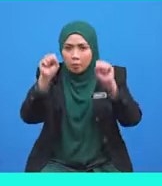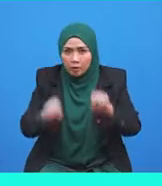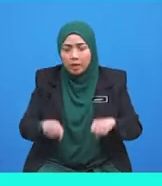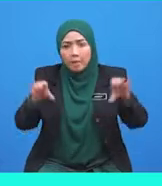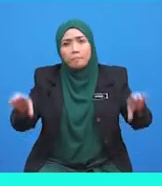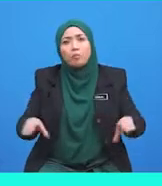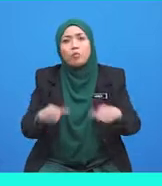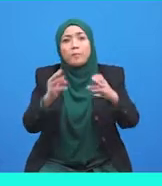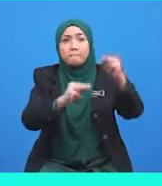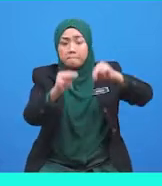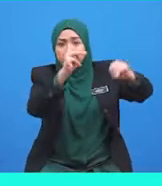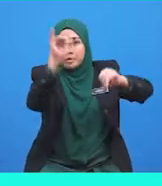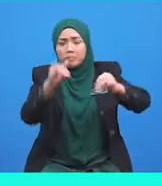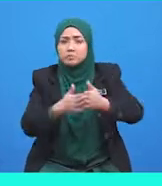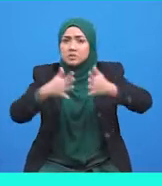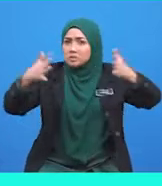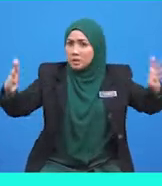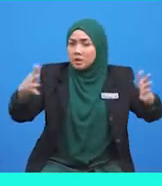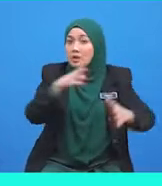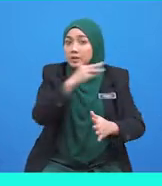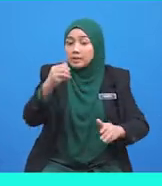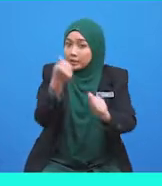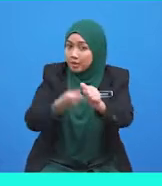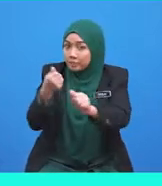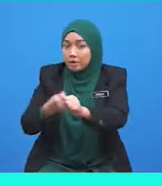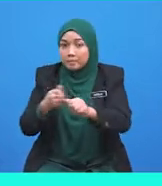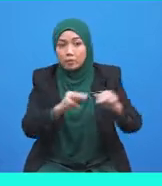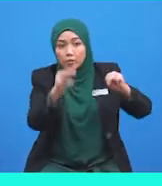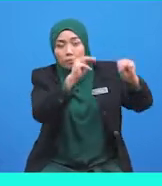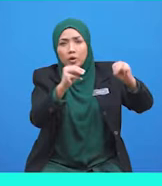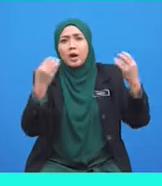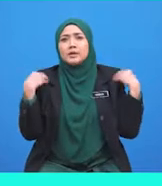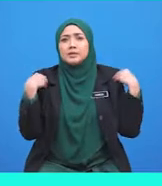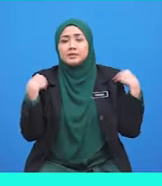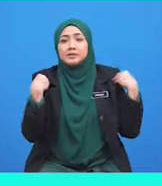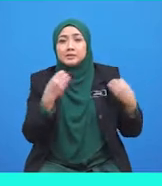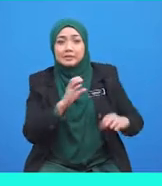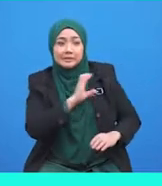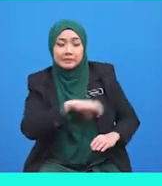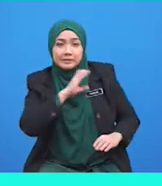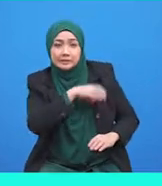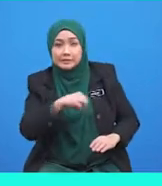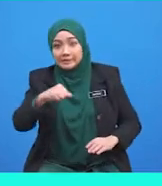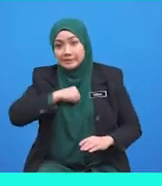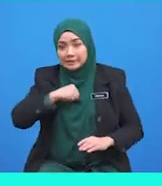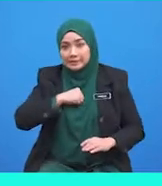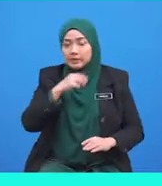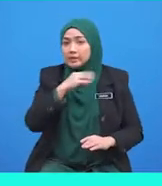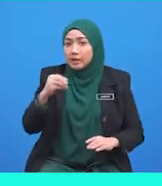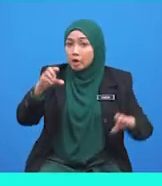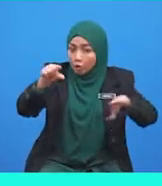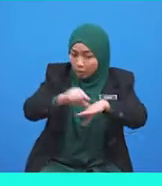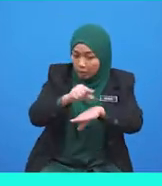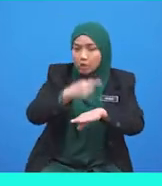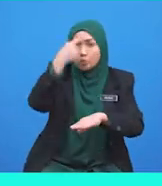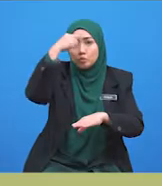yang besar dan setiap monumen tersebut mempunyai ciri-ciri tersendiri dan digunakan untuk pelbagai